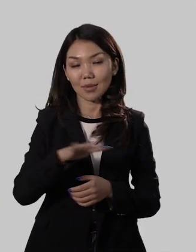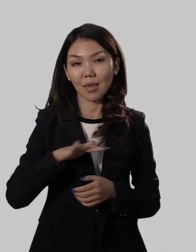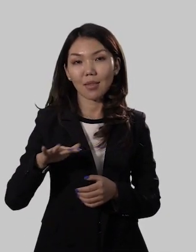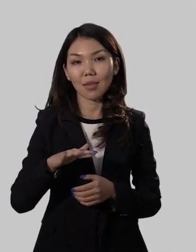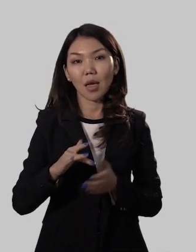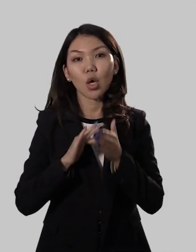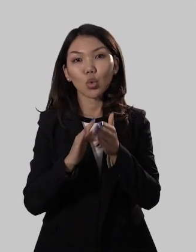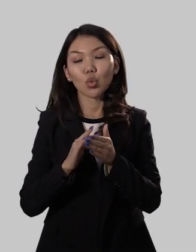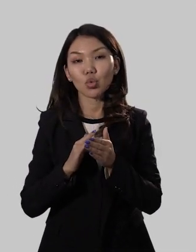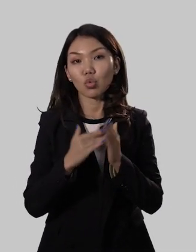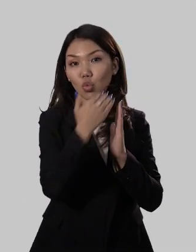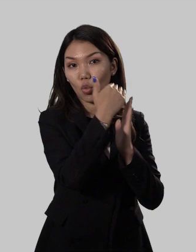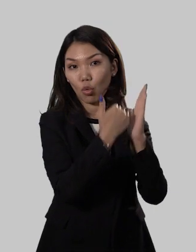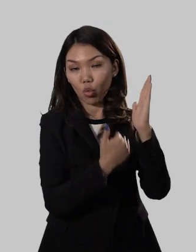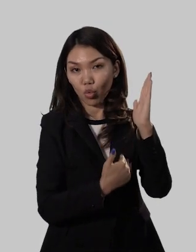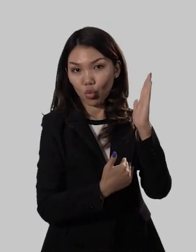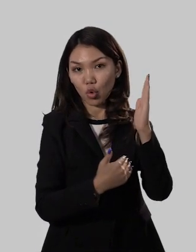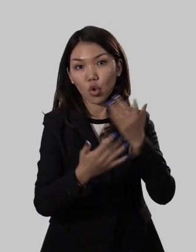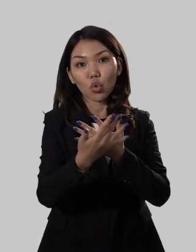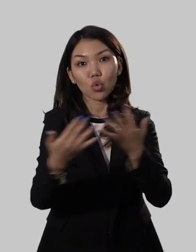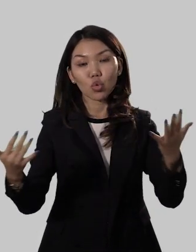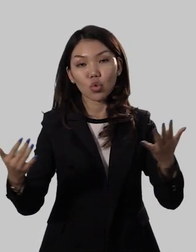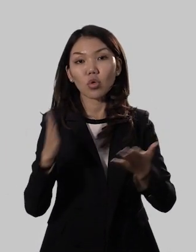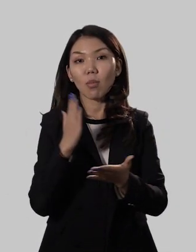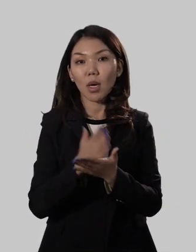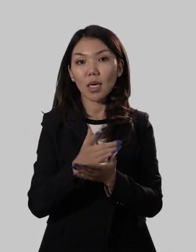Кыргызстанда туризмдин төмөнкүдөй түрлөрү бар.